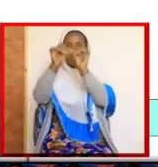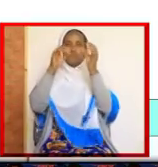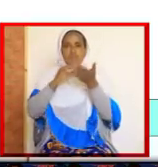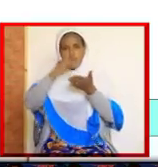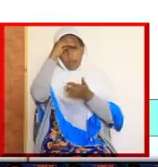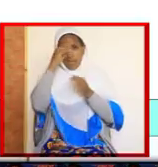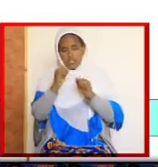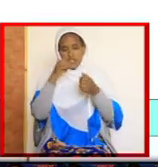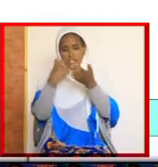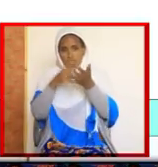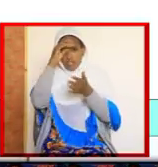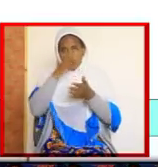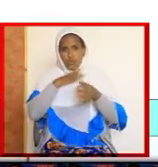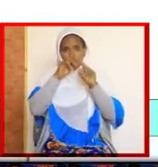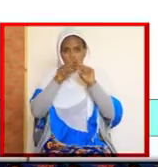ይሄ ሰው ግን